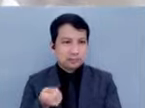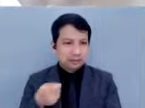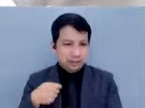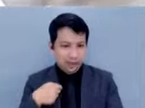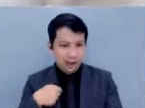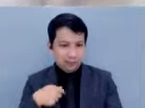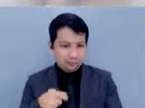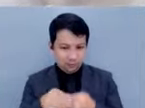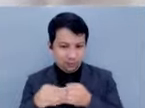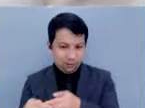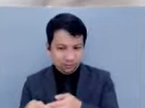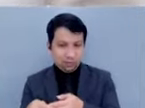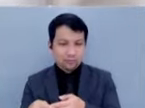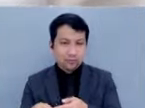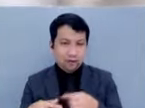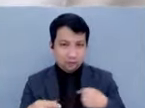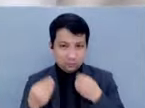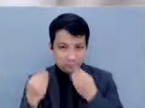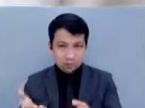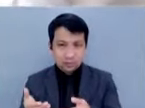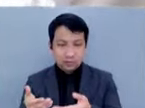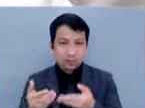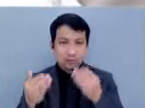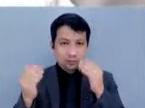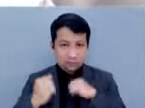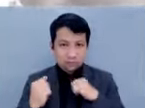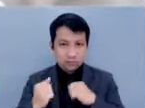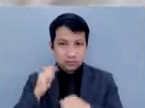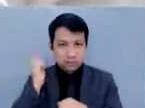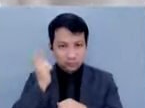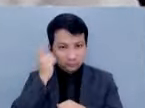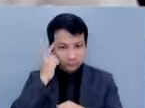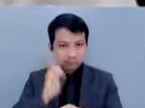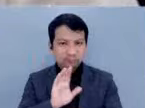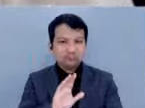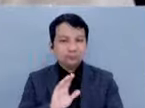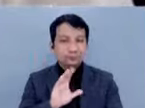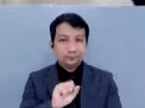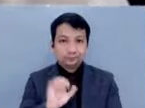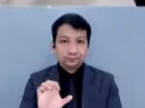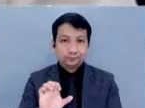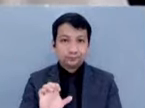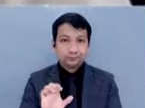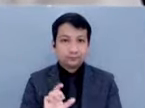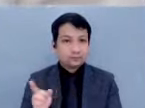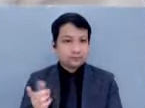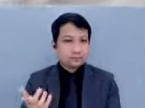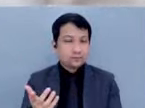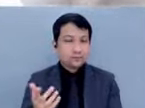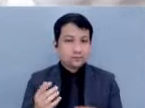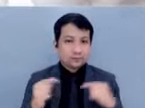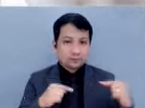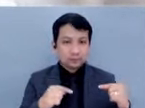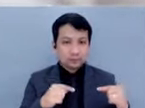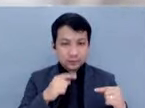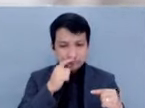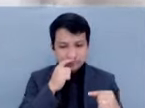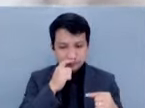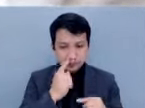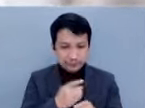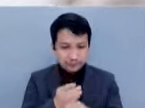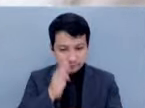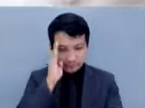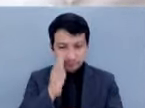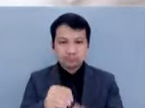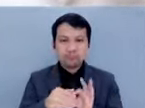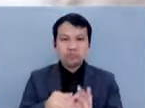ng kondisyon sa gobyerno doon sa kaso niya, akusado siya sa warrant of arrest. Ito ang diretsahang sinabi ni